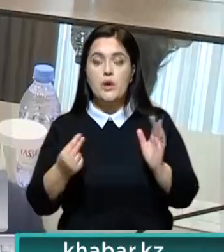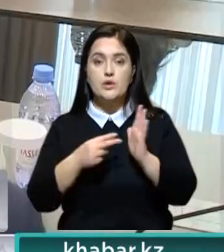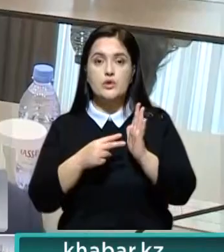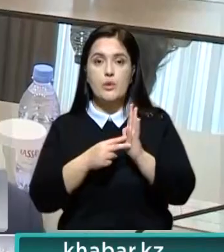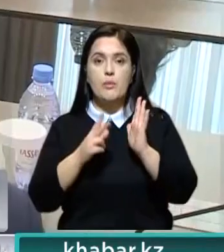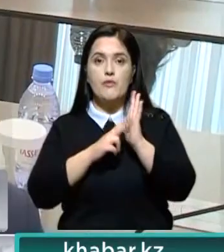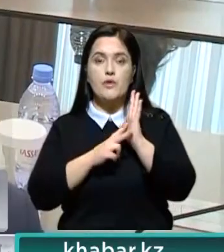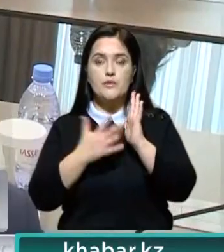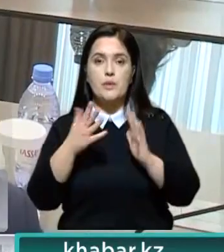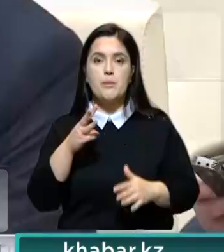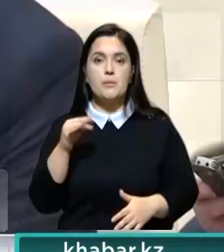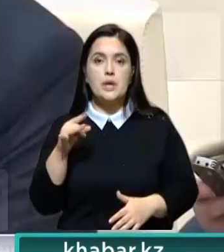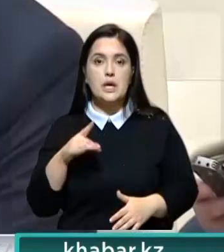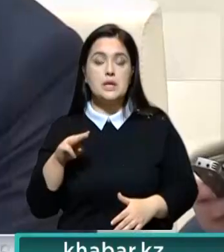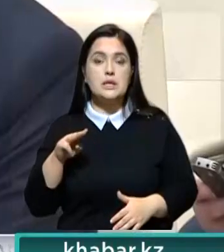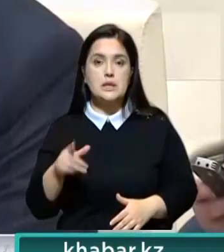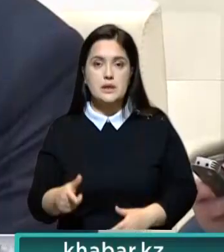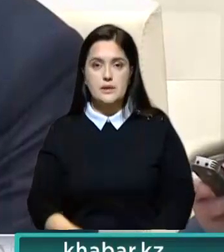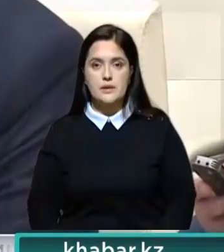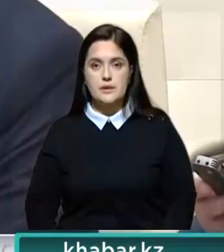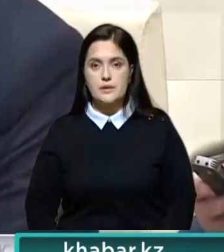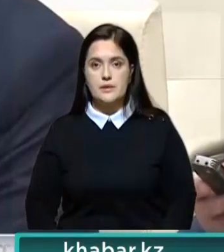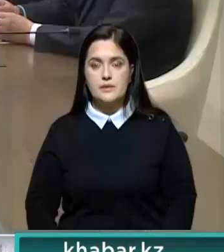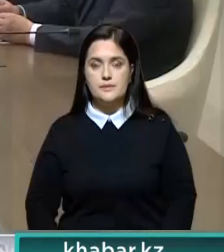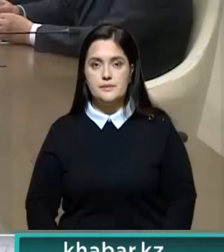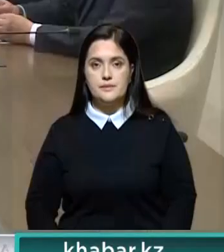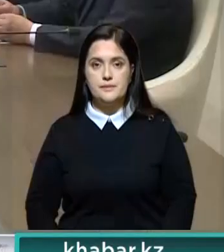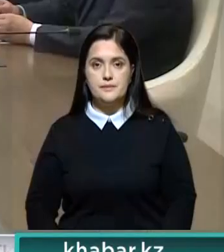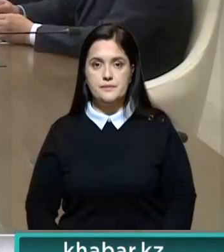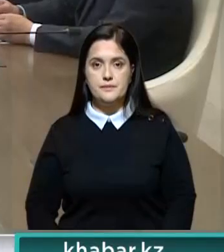проектов – 85 миллиардов тенге. Айсул Махмутова, Булат Молдагалиев, Актобе, Хабар.